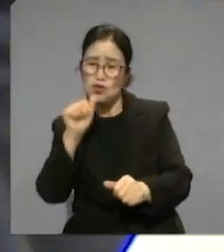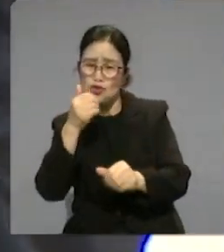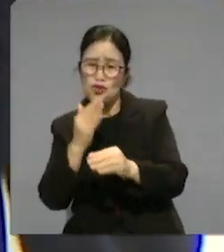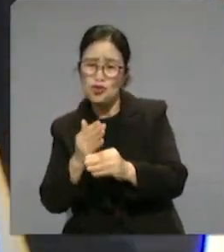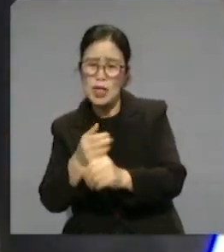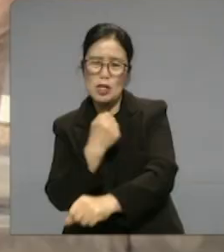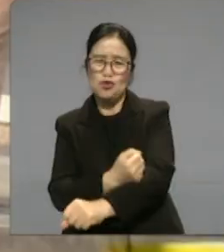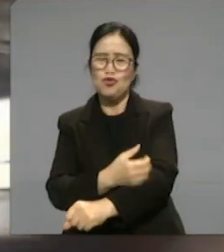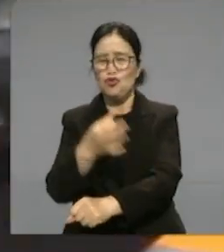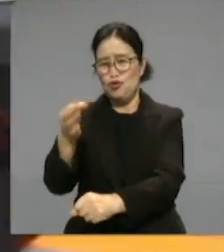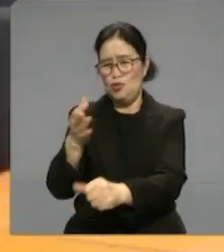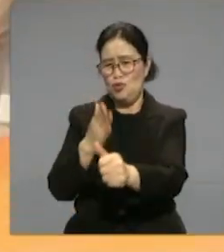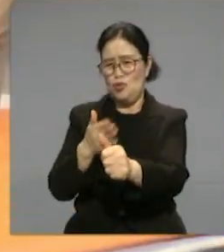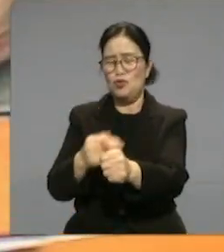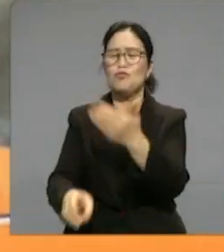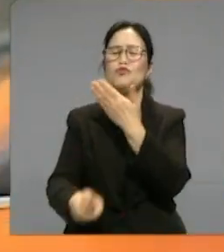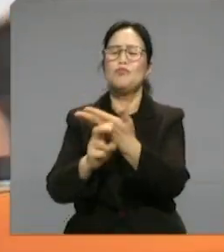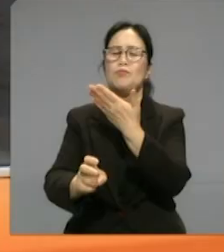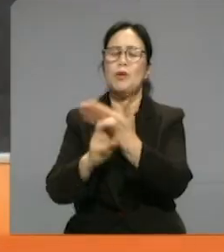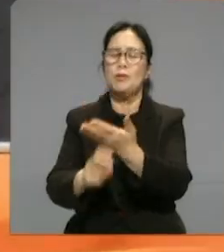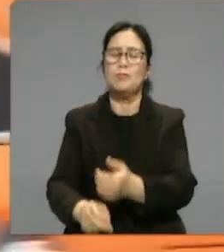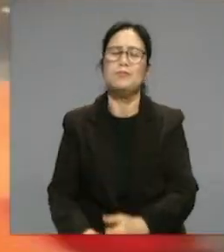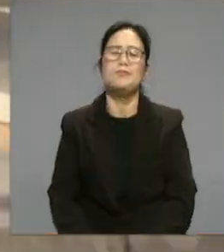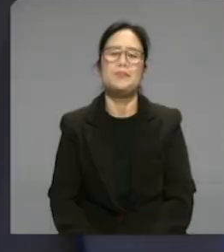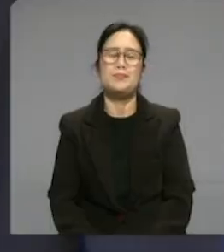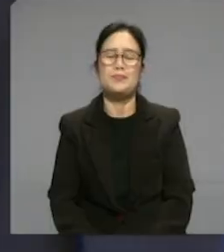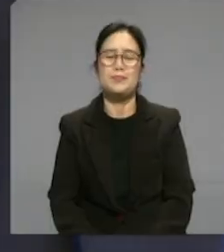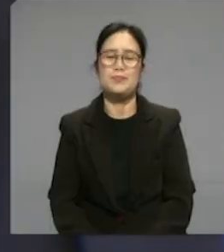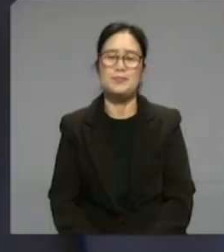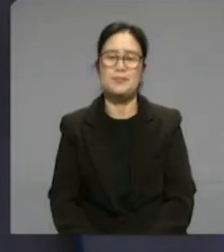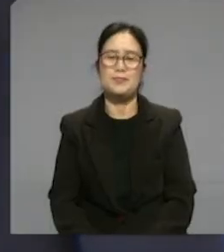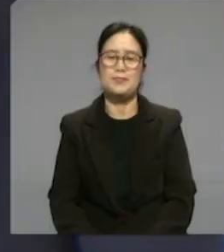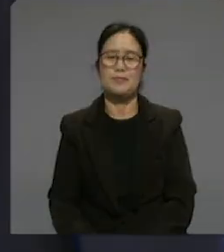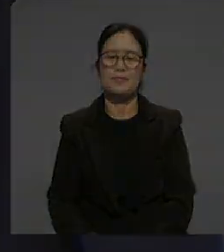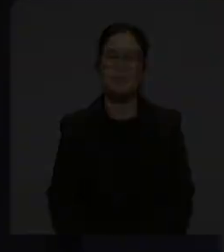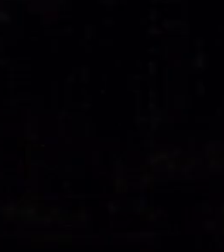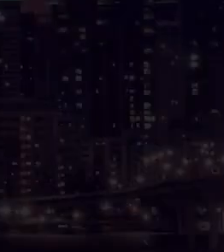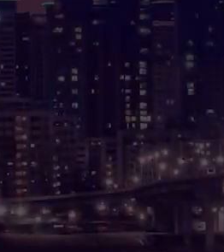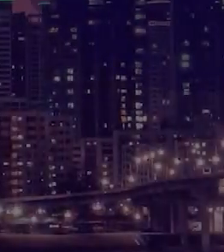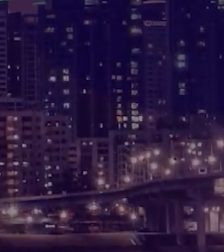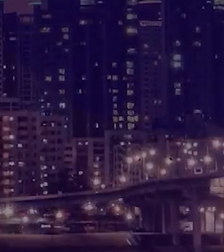요구하는 것도 불법입니다 OBS 뉴스 신송